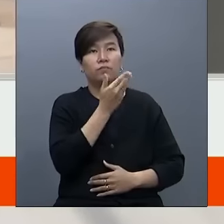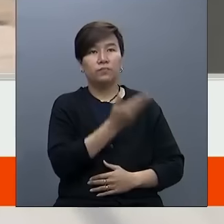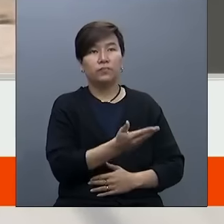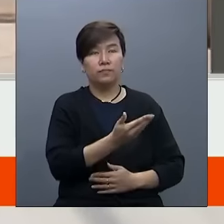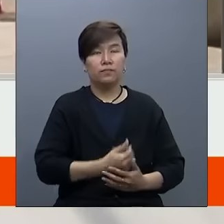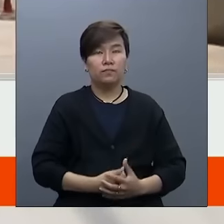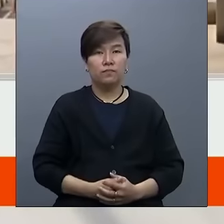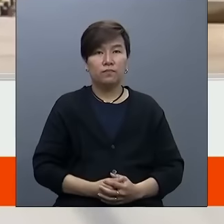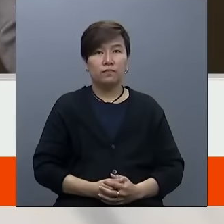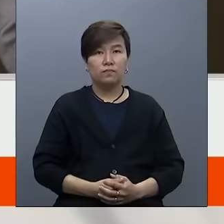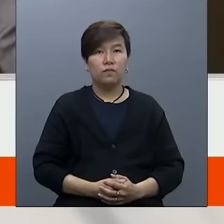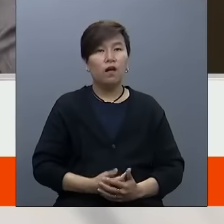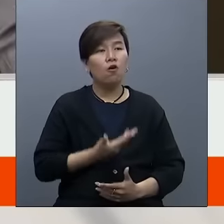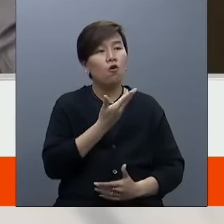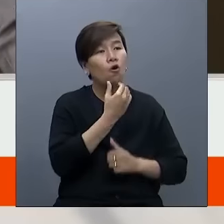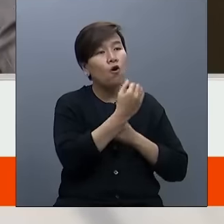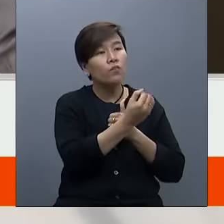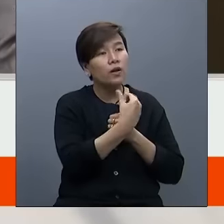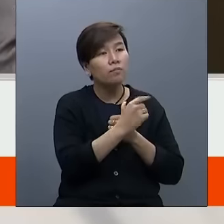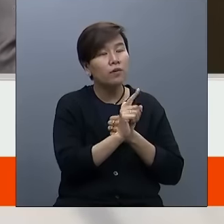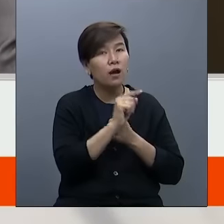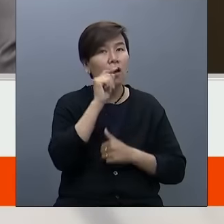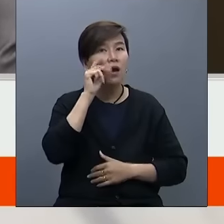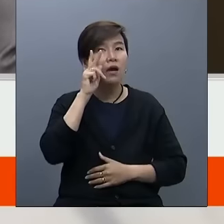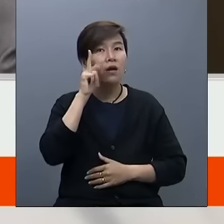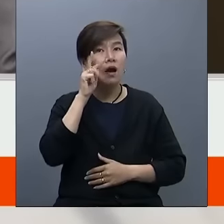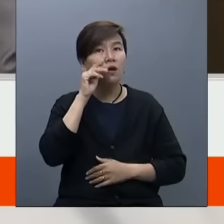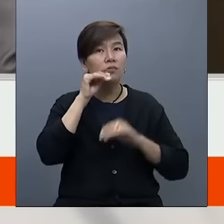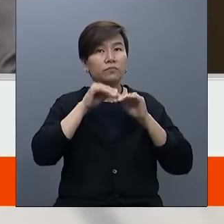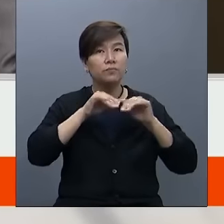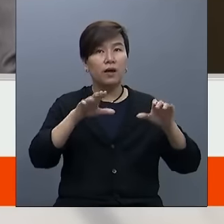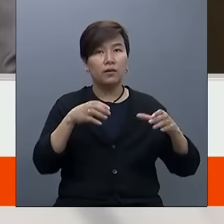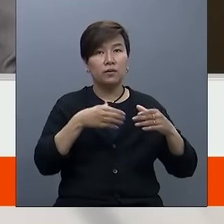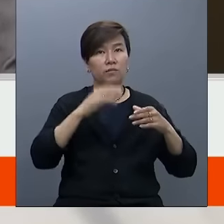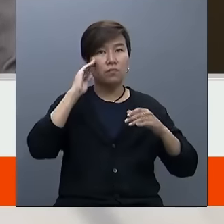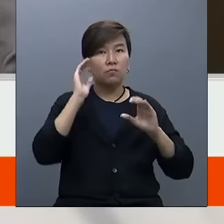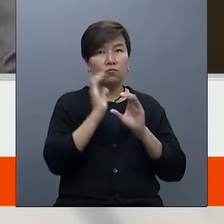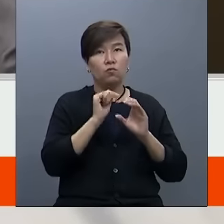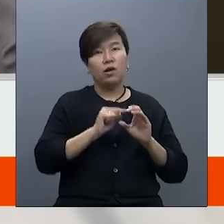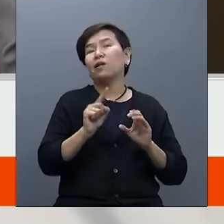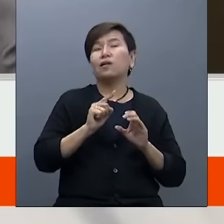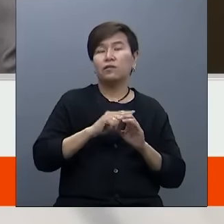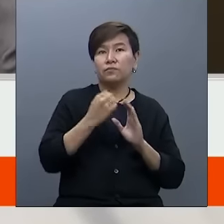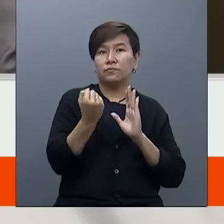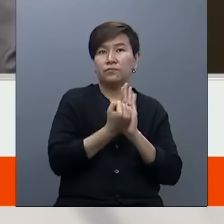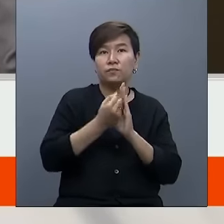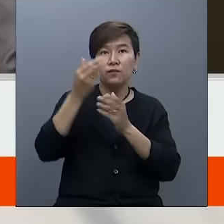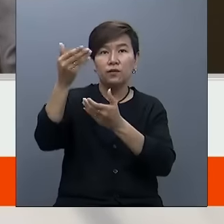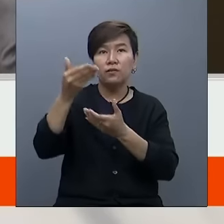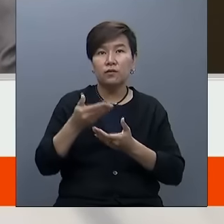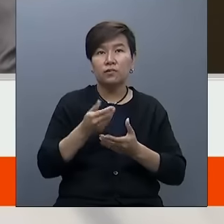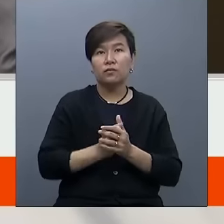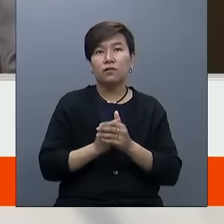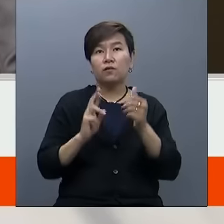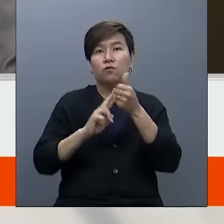นี้ขอความรู้สักนิดหนึ่งค่ะพอมีรายงานข่าวออกมาว่าทีมพนักงานสอบสวนอาจจะพิจารณาออกหมายเรียกแต่ทางฝั่งของร